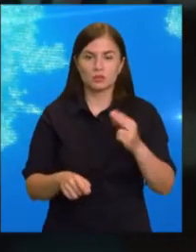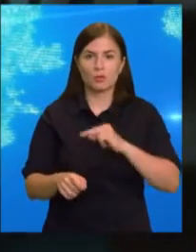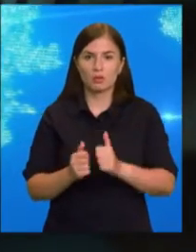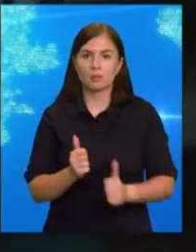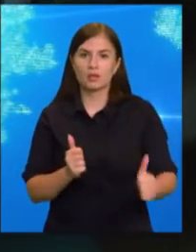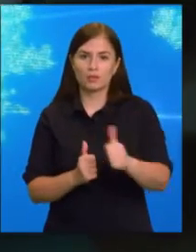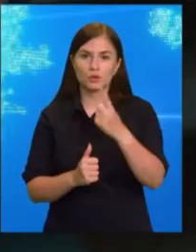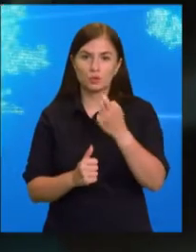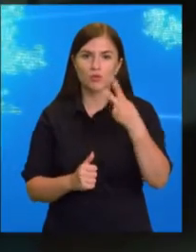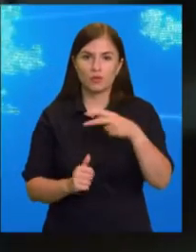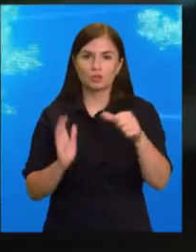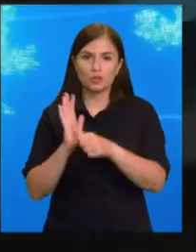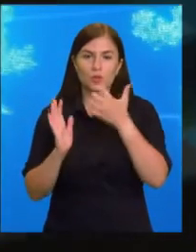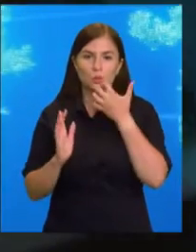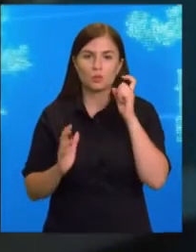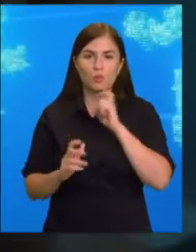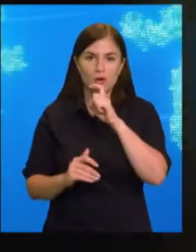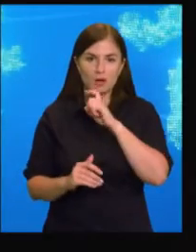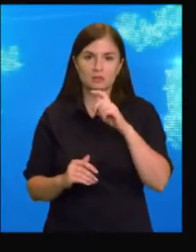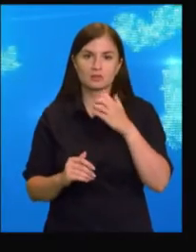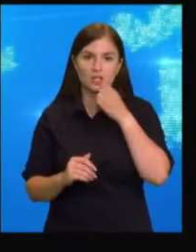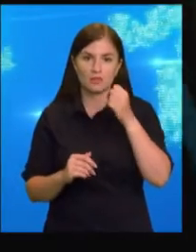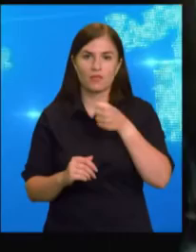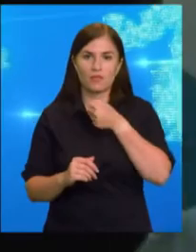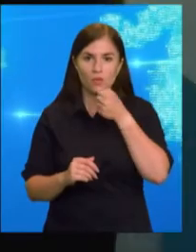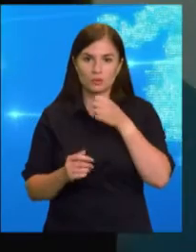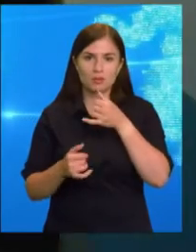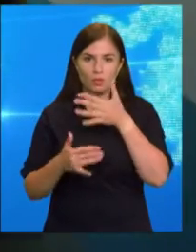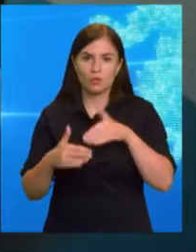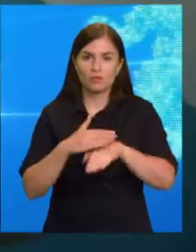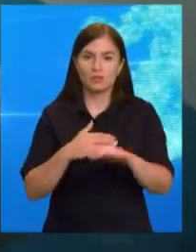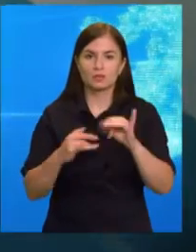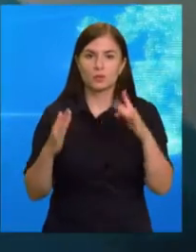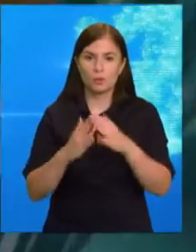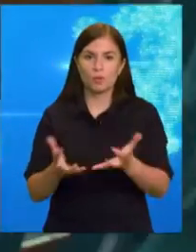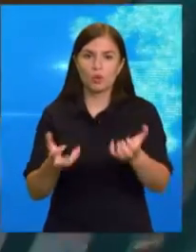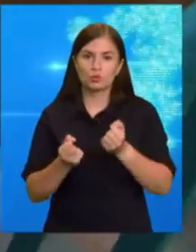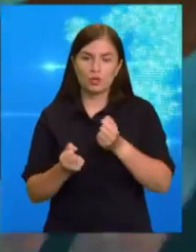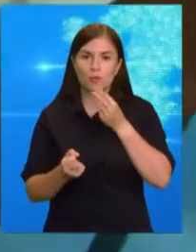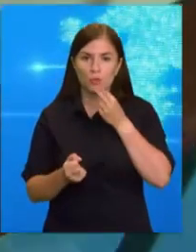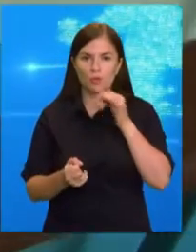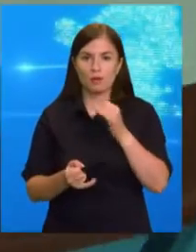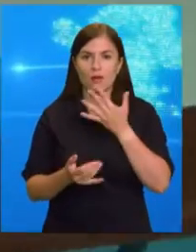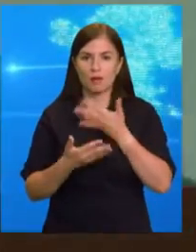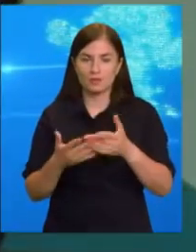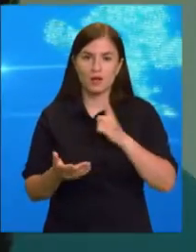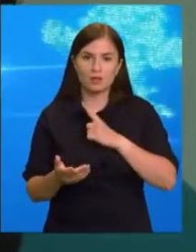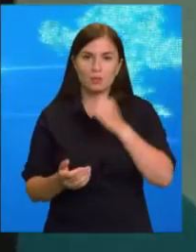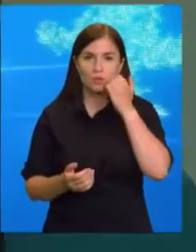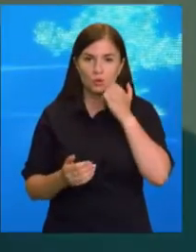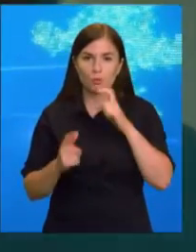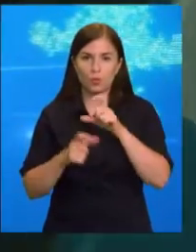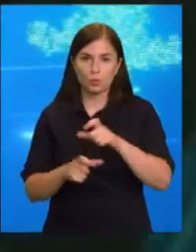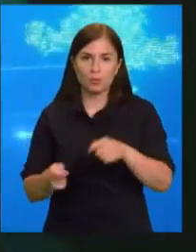126 тысяч южноуральцев старшего возраста, не выходя из дома, получают продукты и лекарства. Одиноким пожилым людям развезли